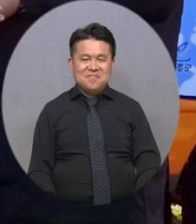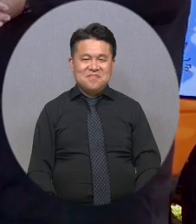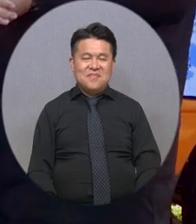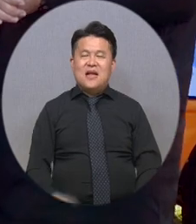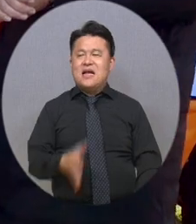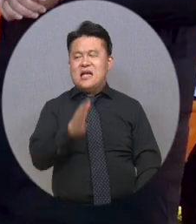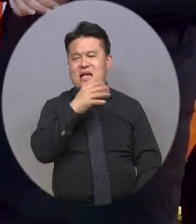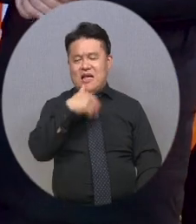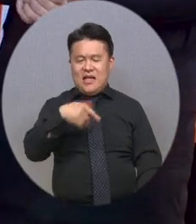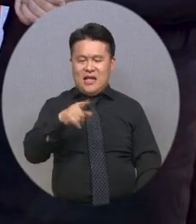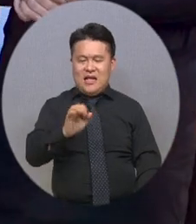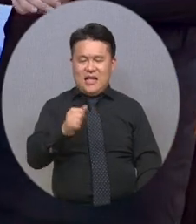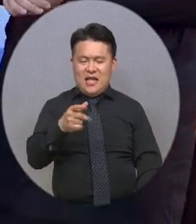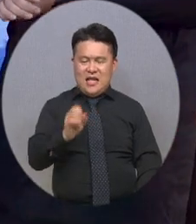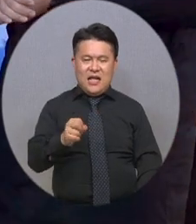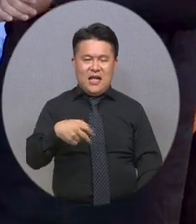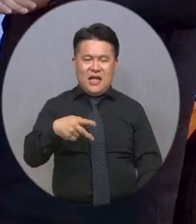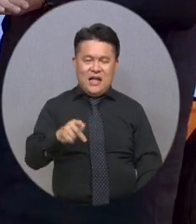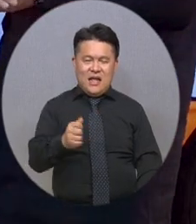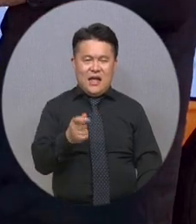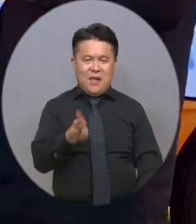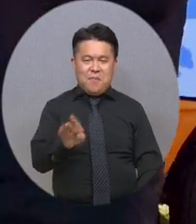장흥삼합, 장흥삼합 하는구나.